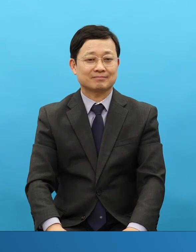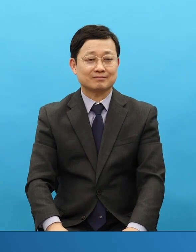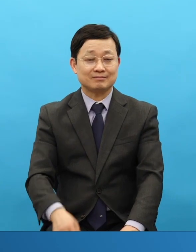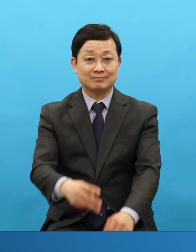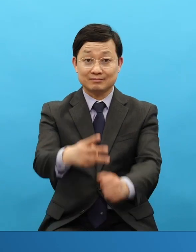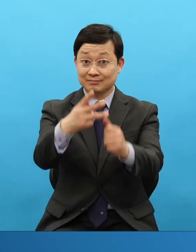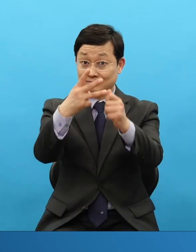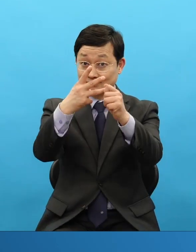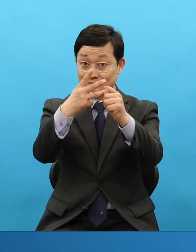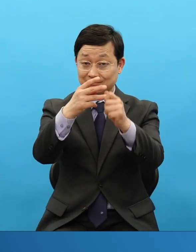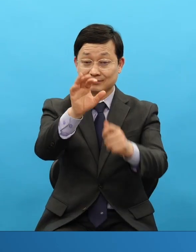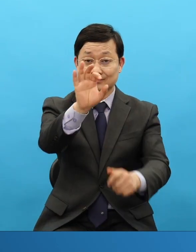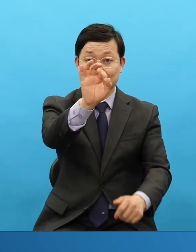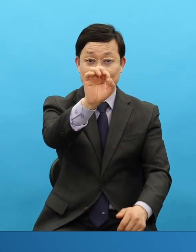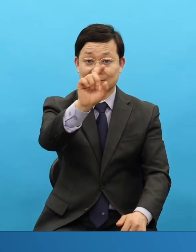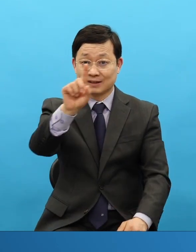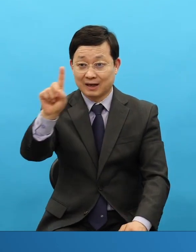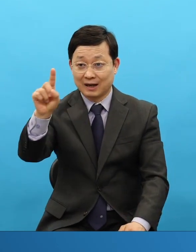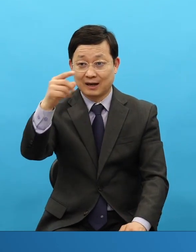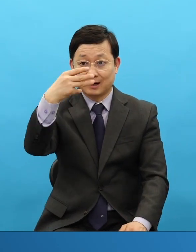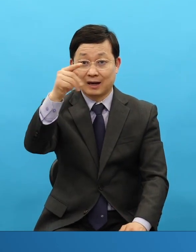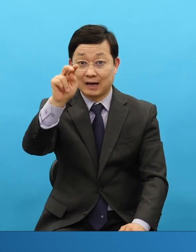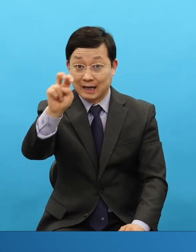아람 나라 아수르 시대 때